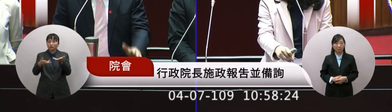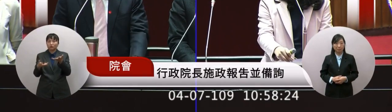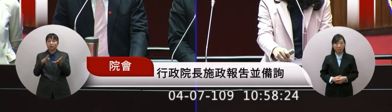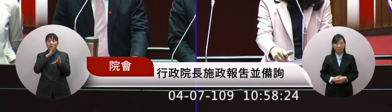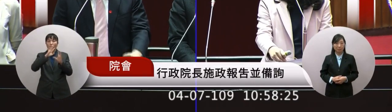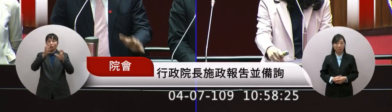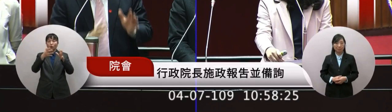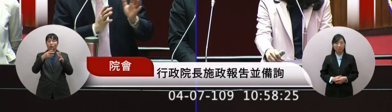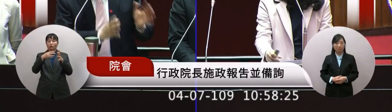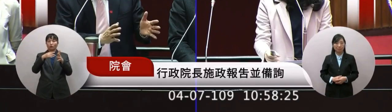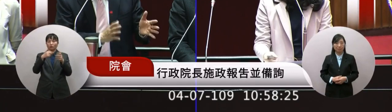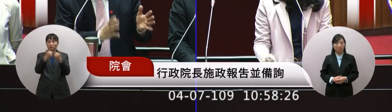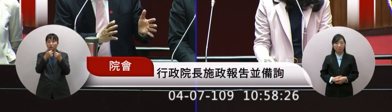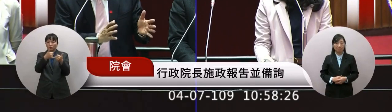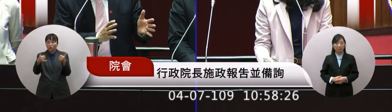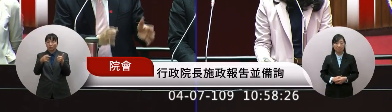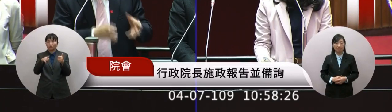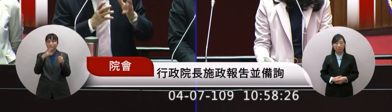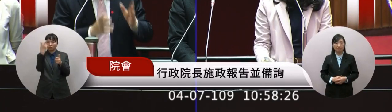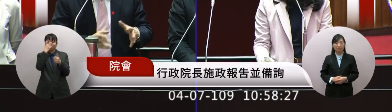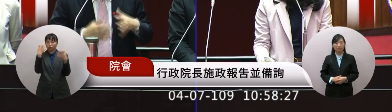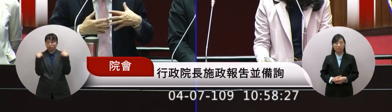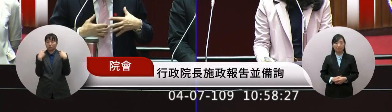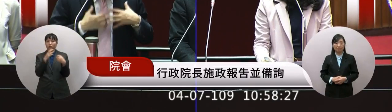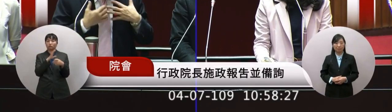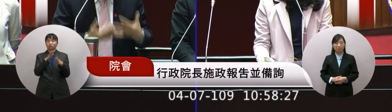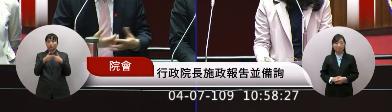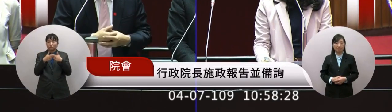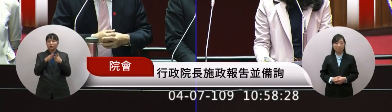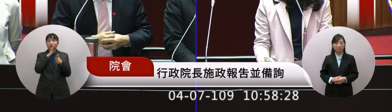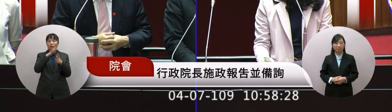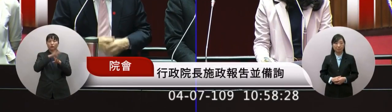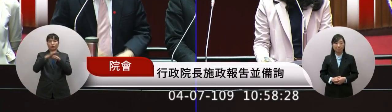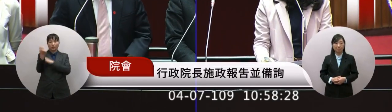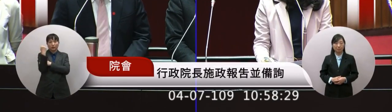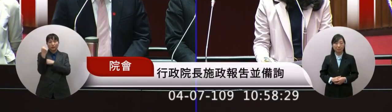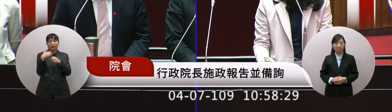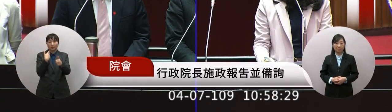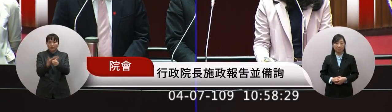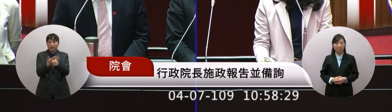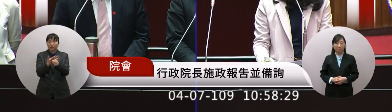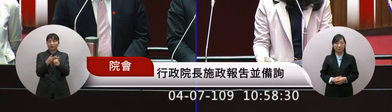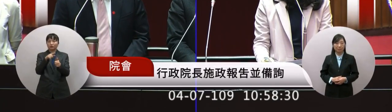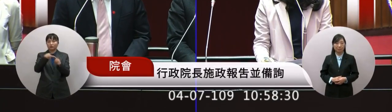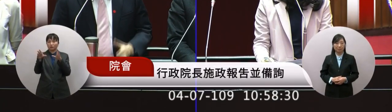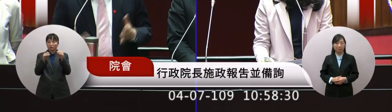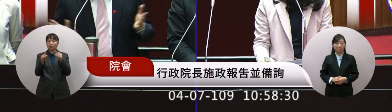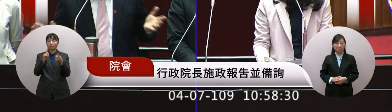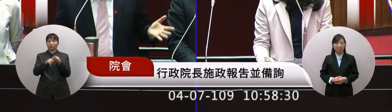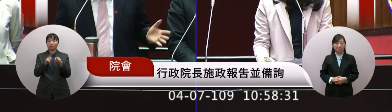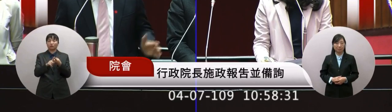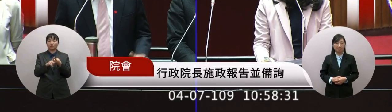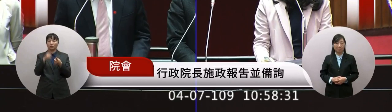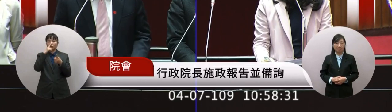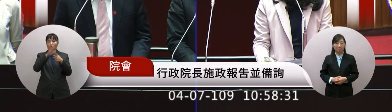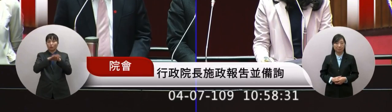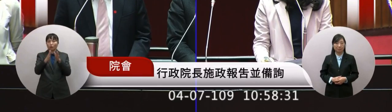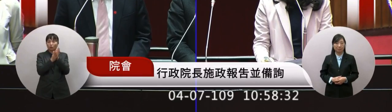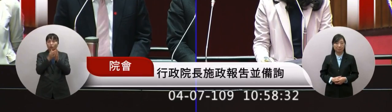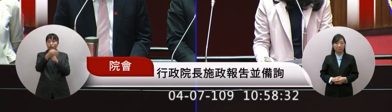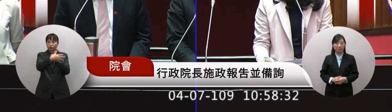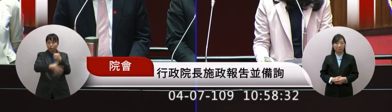为国会议员监督所在，所以我们都尽量要提供，这是当然的道理，我也会要